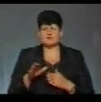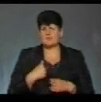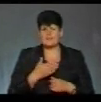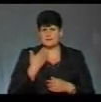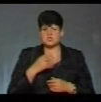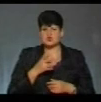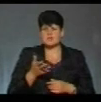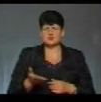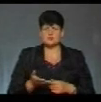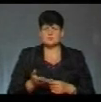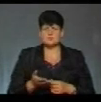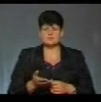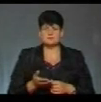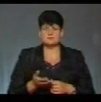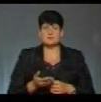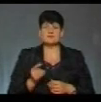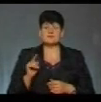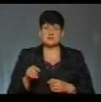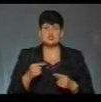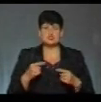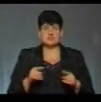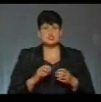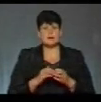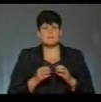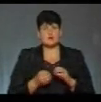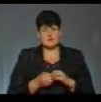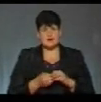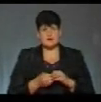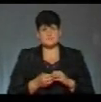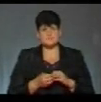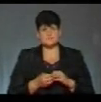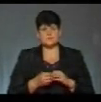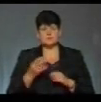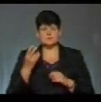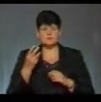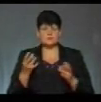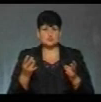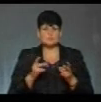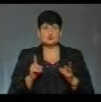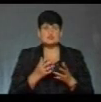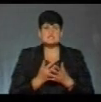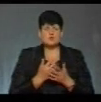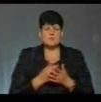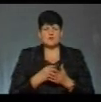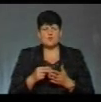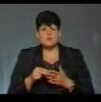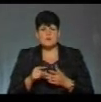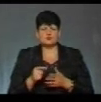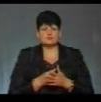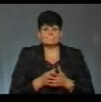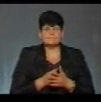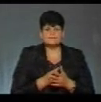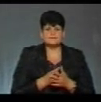часу, тих чи інших проблем. Потрібно щось заробляти, щось купувати, щось здобувати,